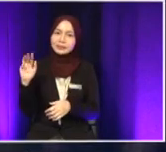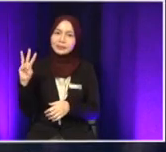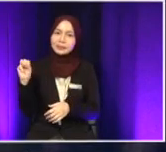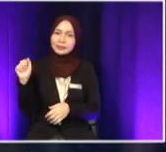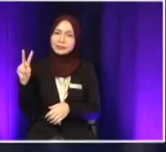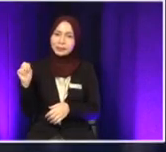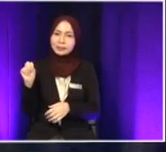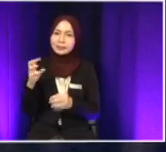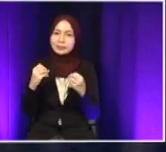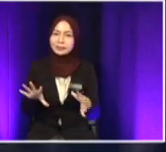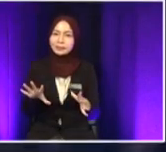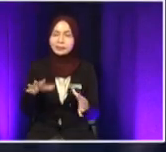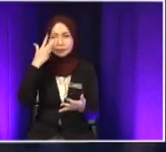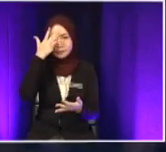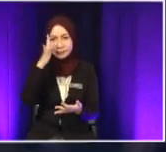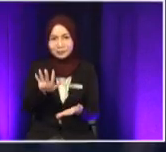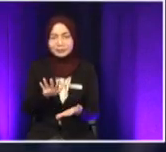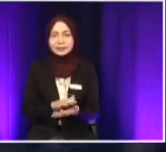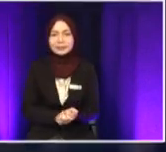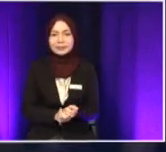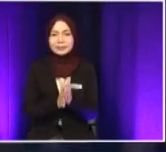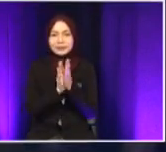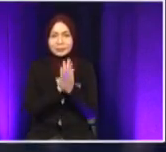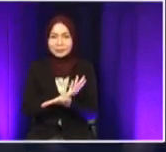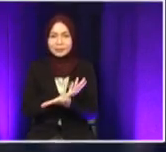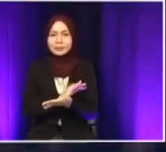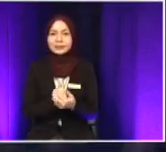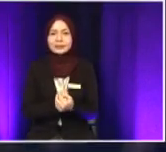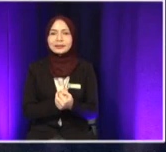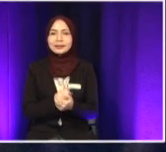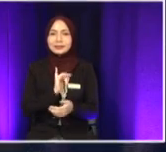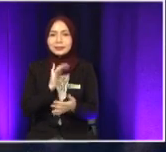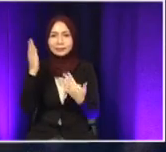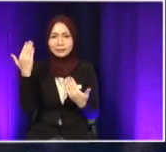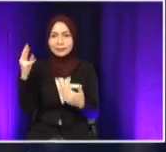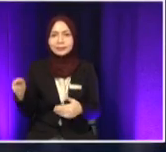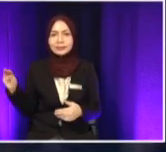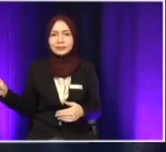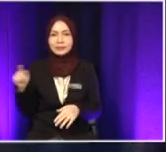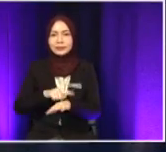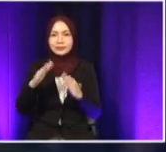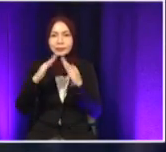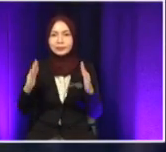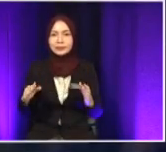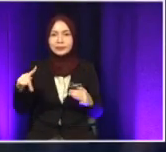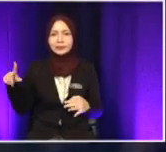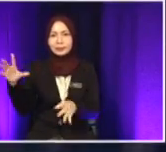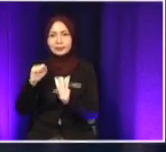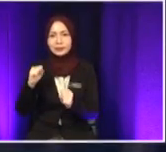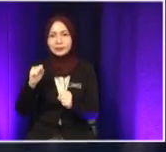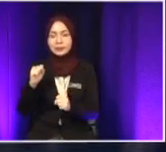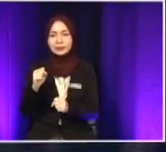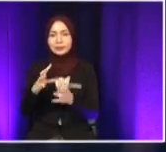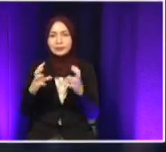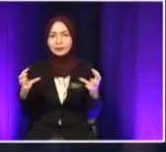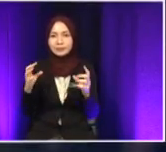beginilah cara anak-anak murid kita di rumah belajar dapat bintang banyak macam ini maksudnya awak